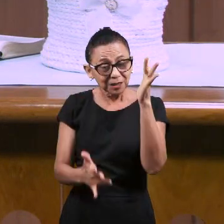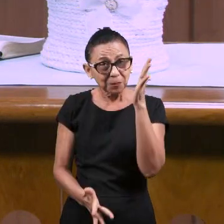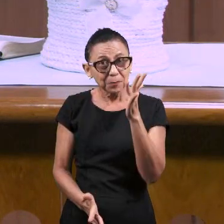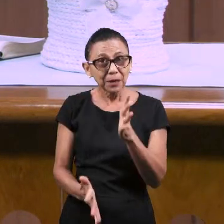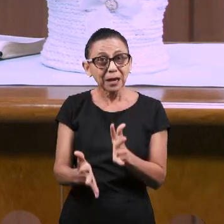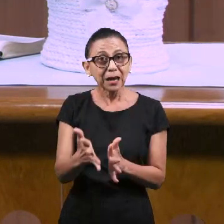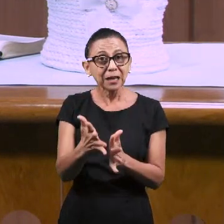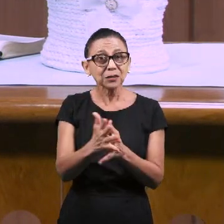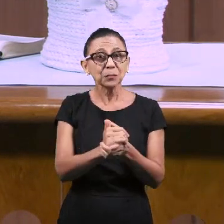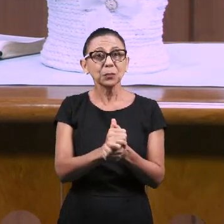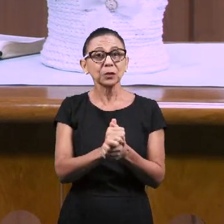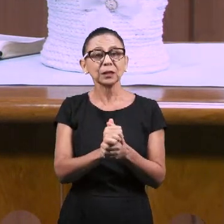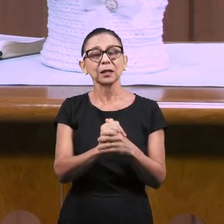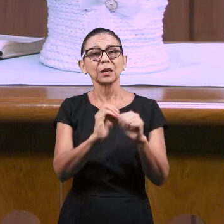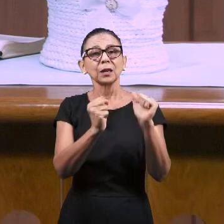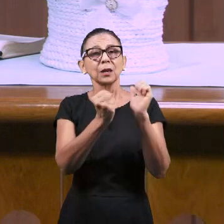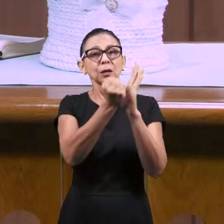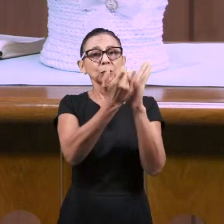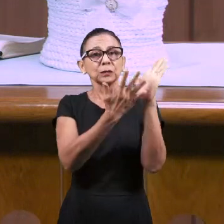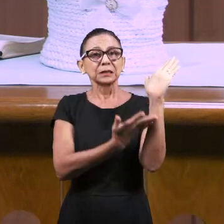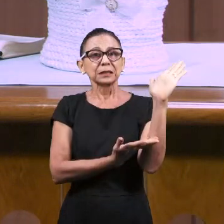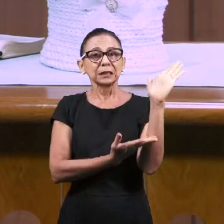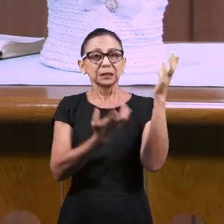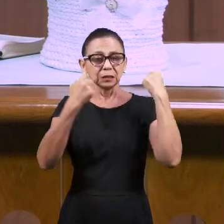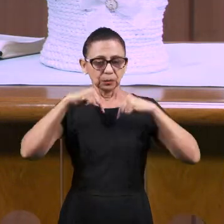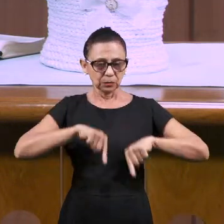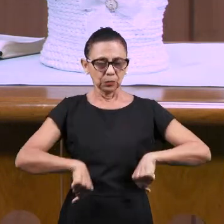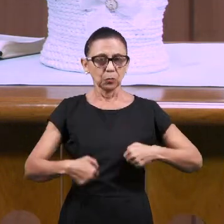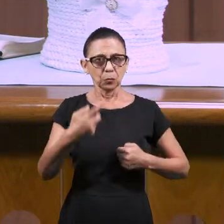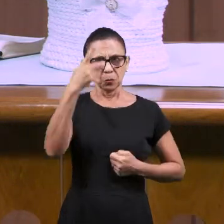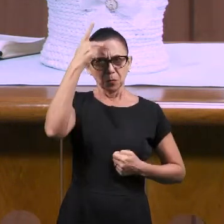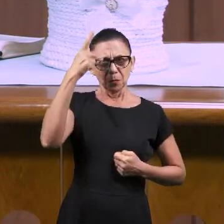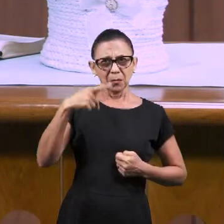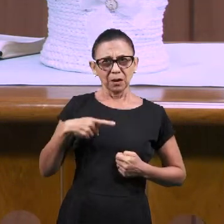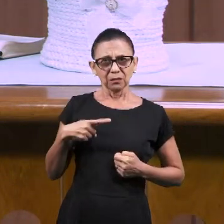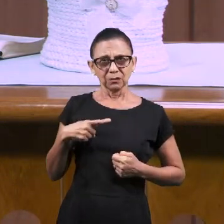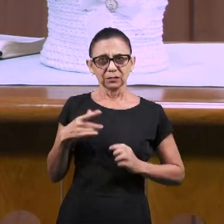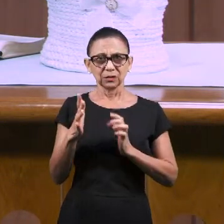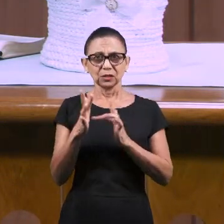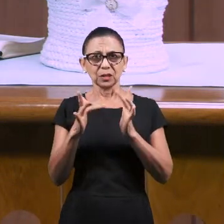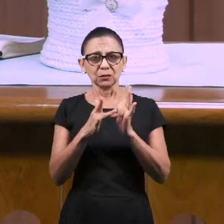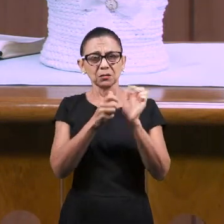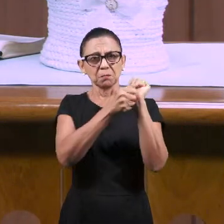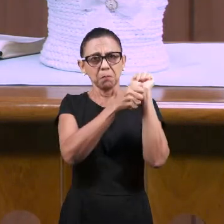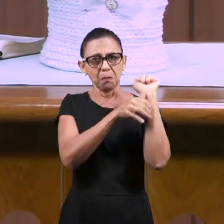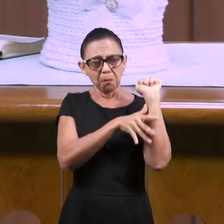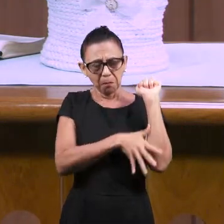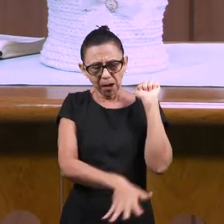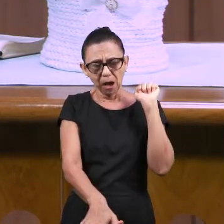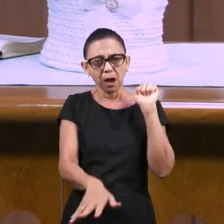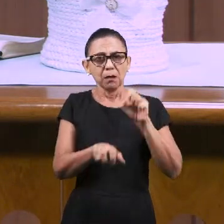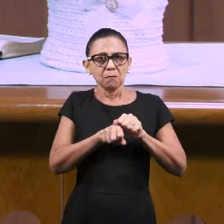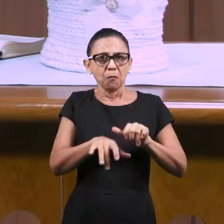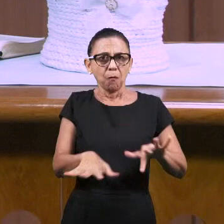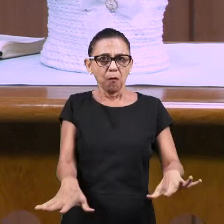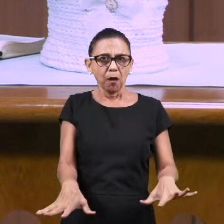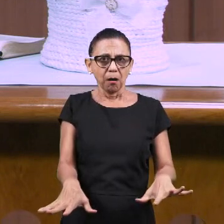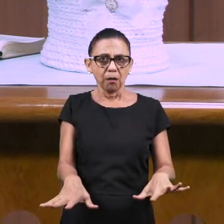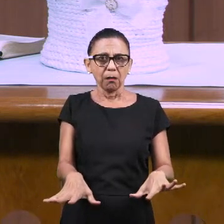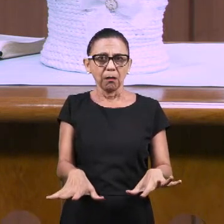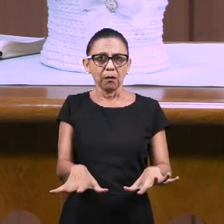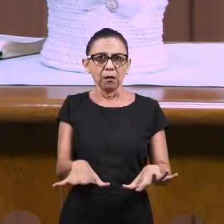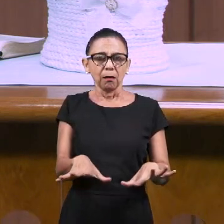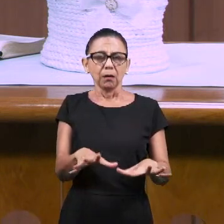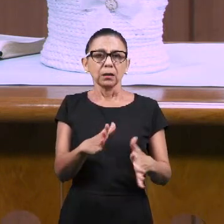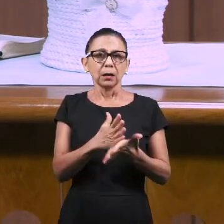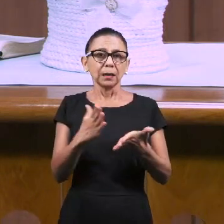versé, il est arrivé ici, le champ biologique, mais il a dit, attendez, que du